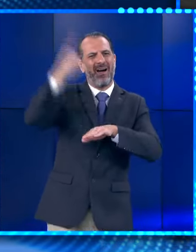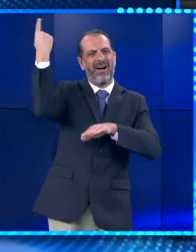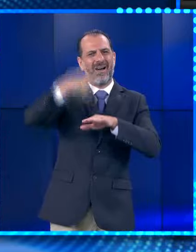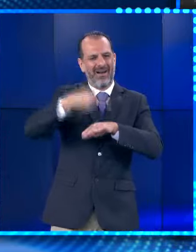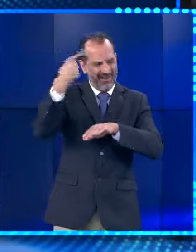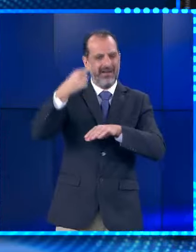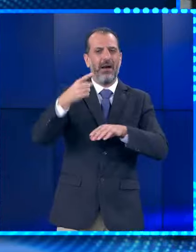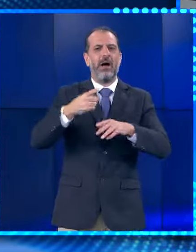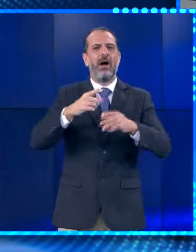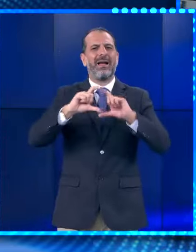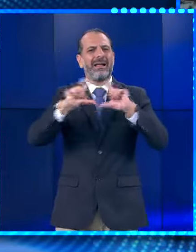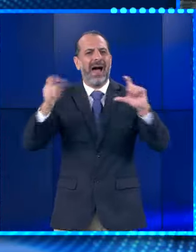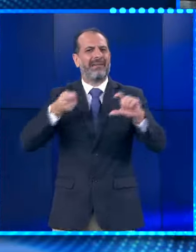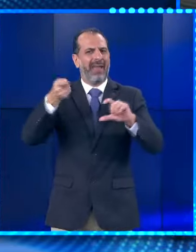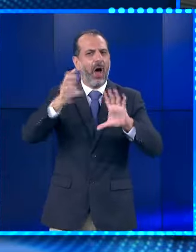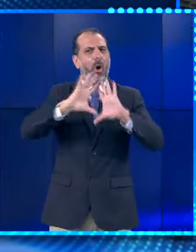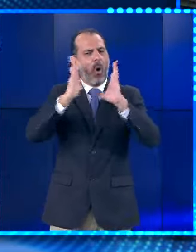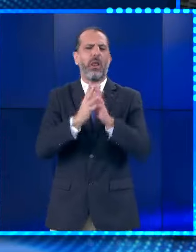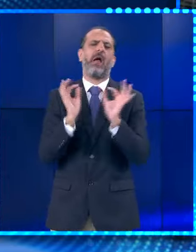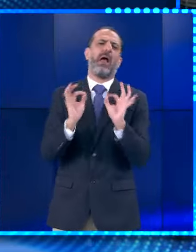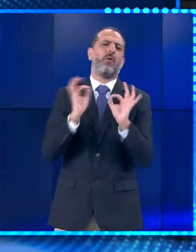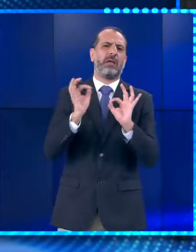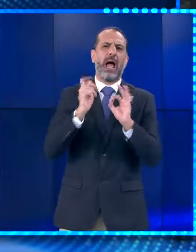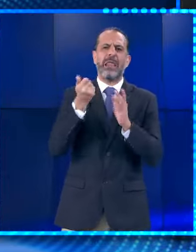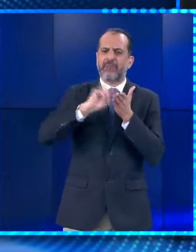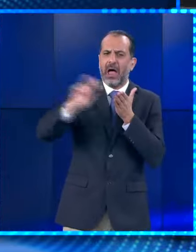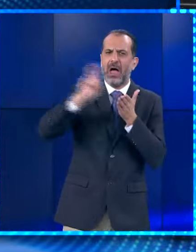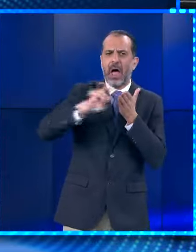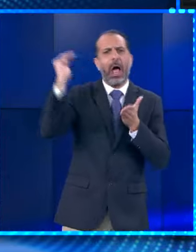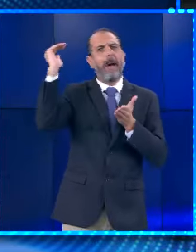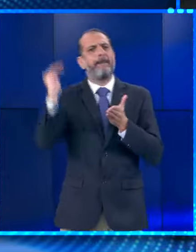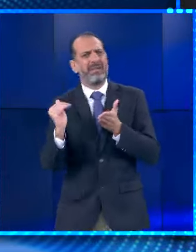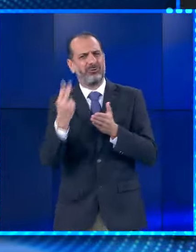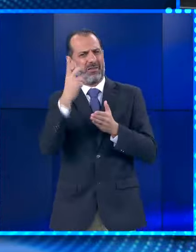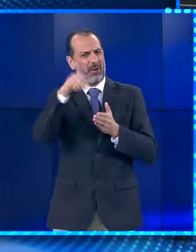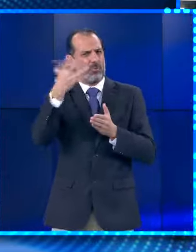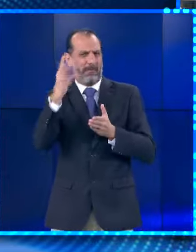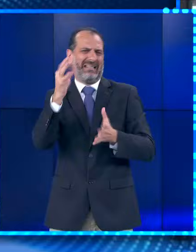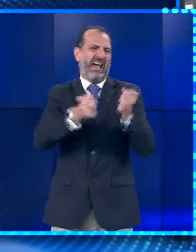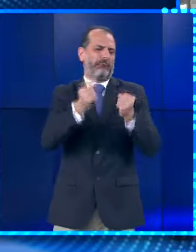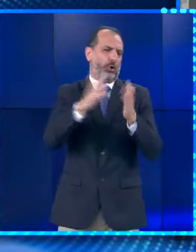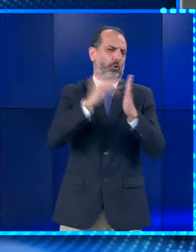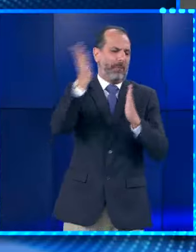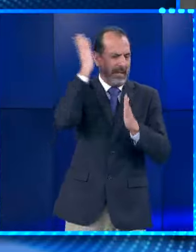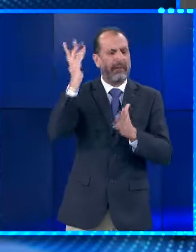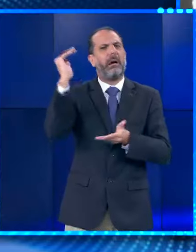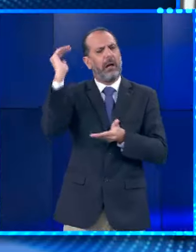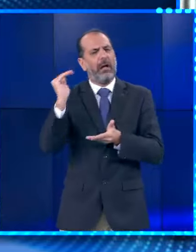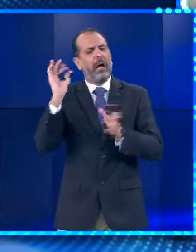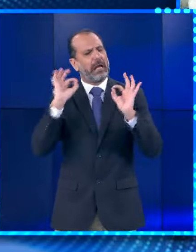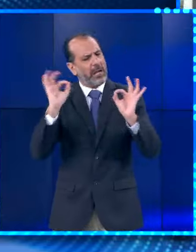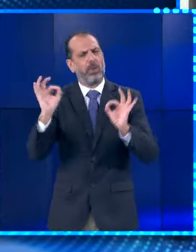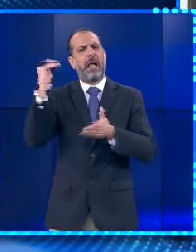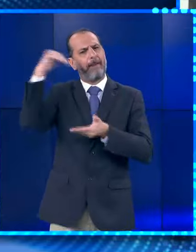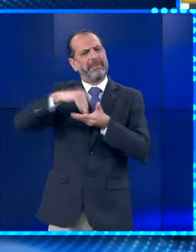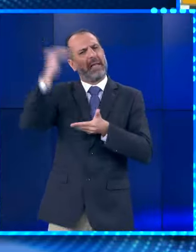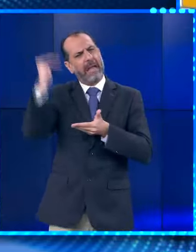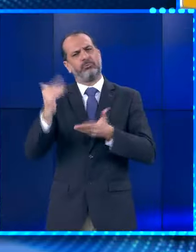και οι κάρτες διελεύσεων συνεχίζουν να χρησιμοποιούνται κανονικά με μεταφορά των ποσών που αντιστοιχούν στο υπόλοιπο των χρημάτων που